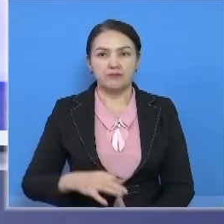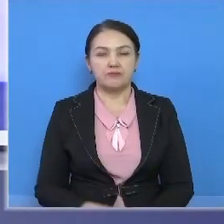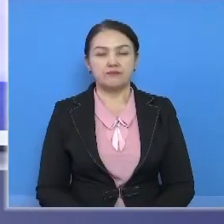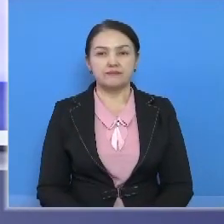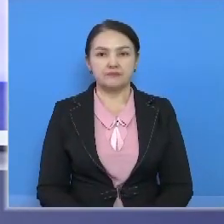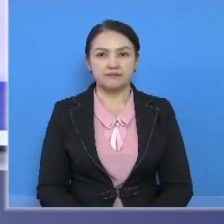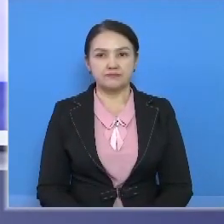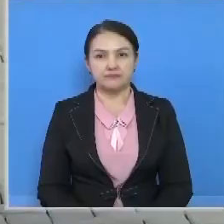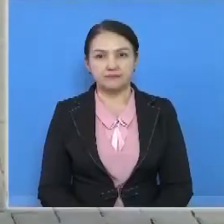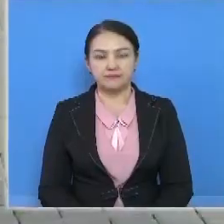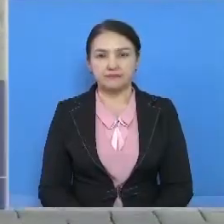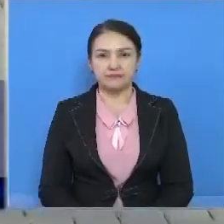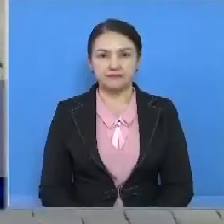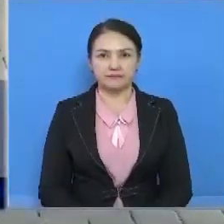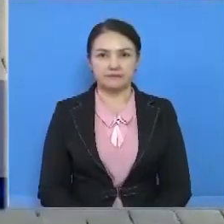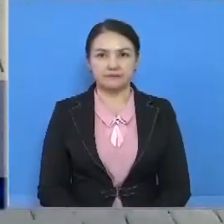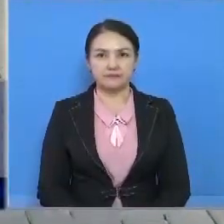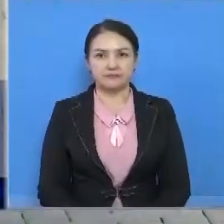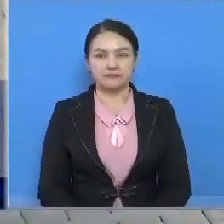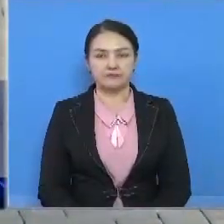Жасана Жалбакова.